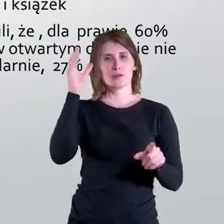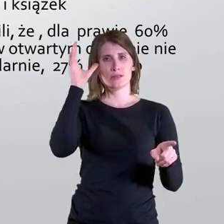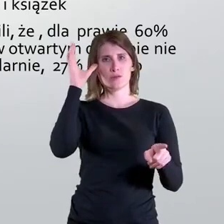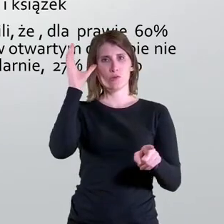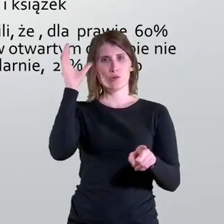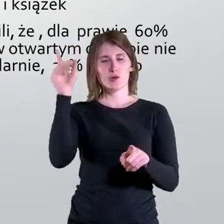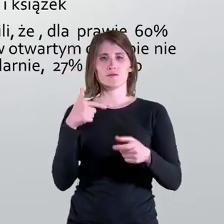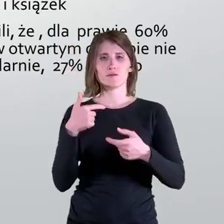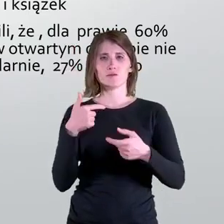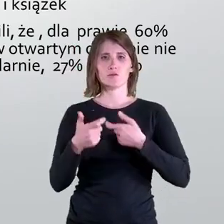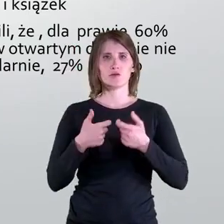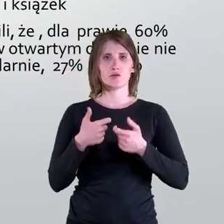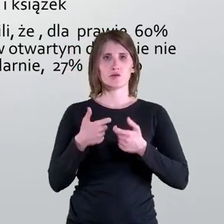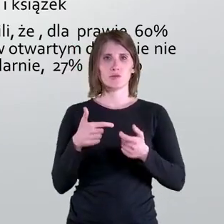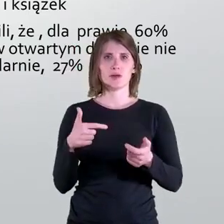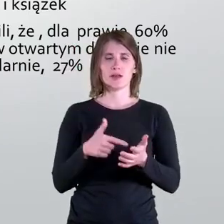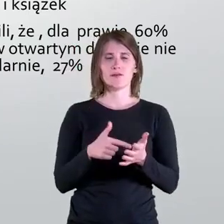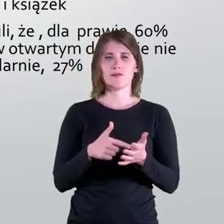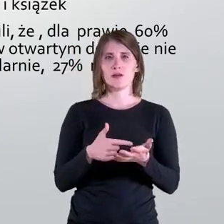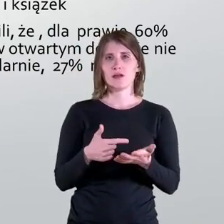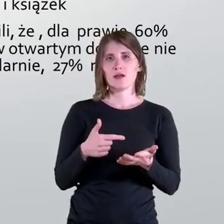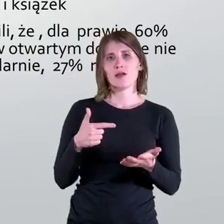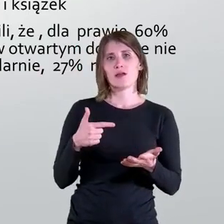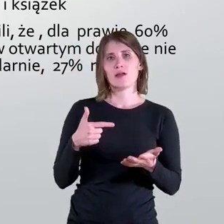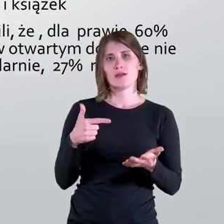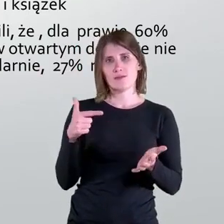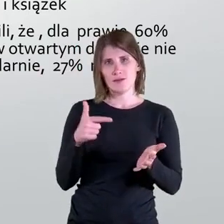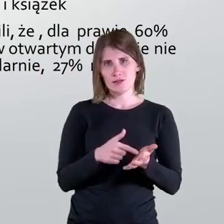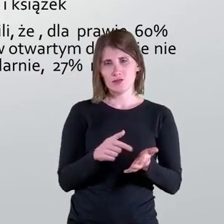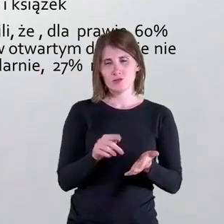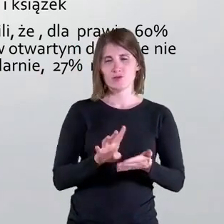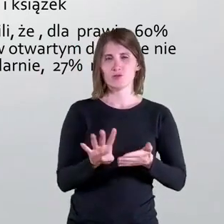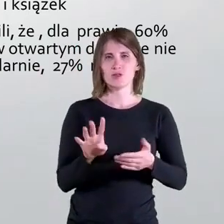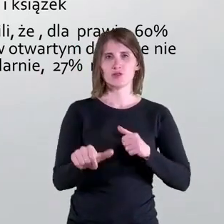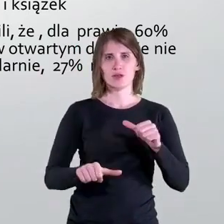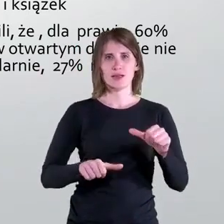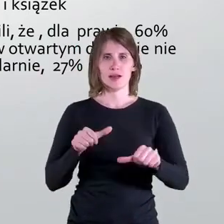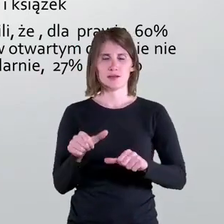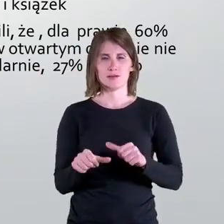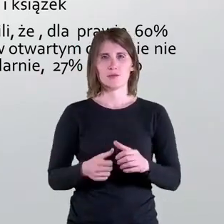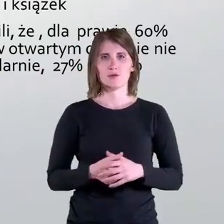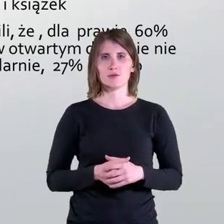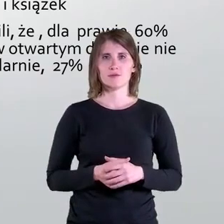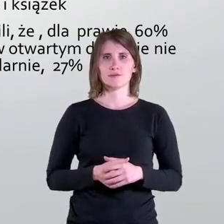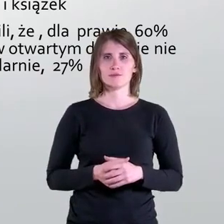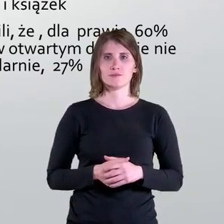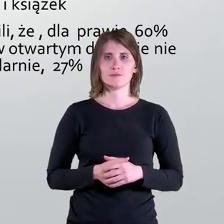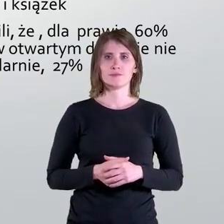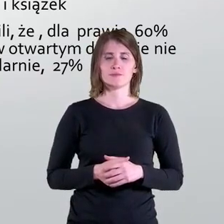przeprowadzone właśnie wtedy które 2014 roku